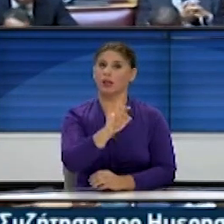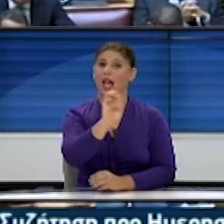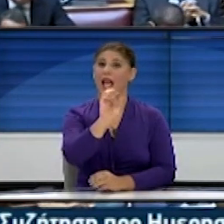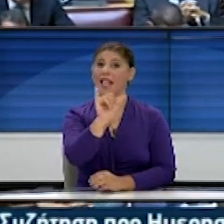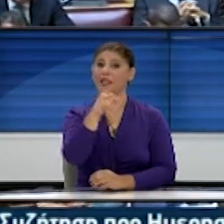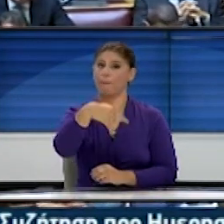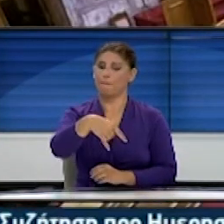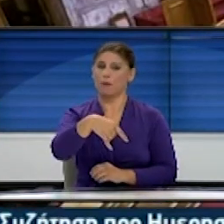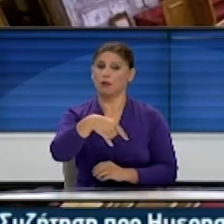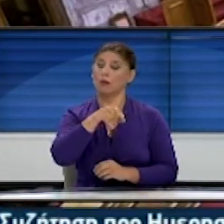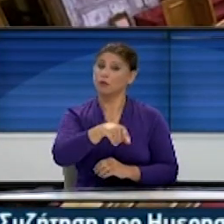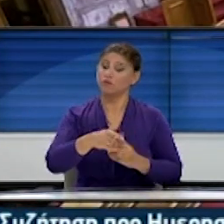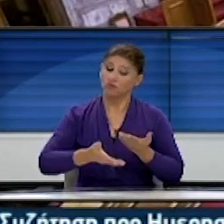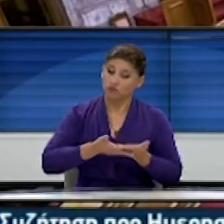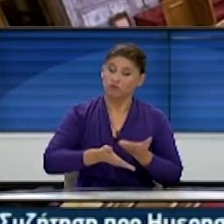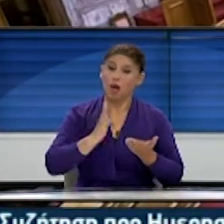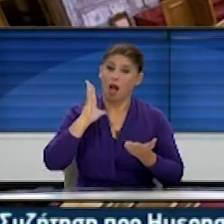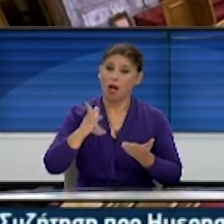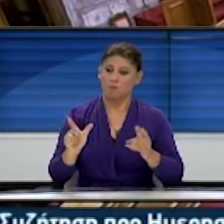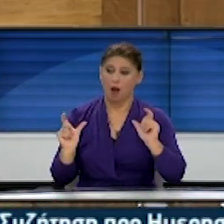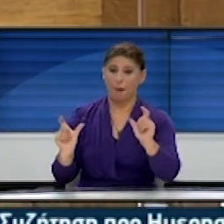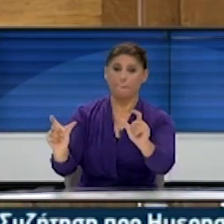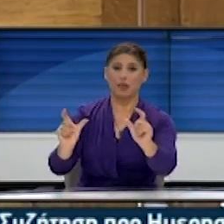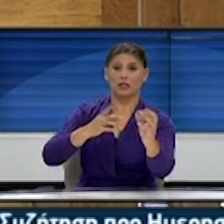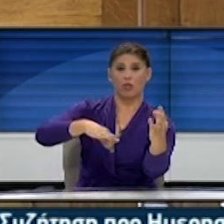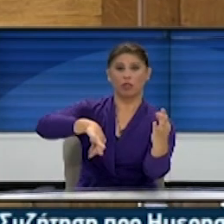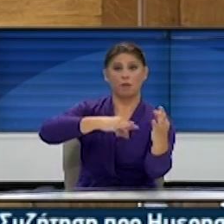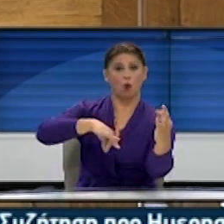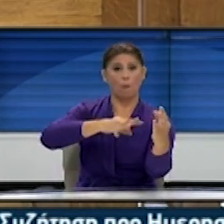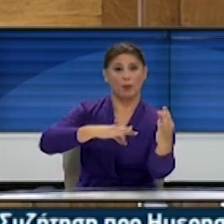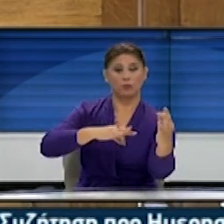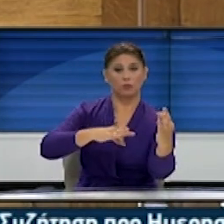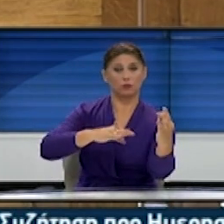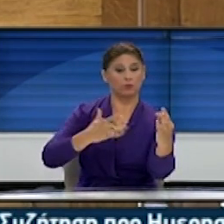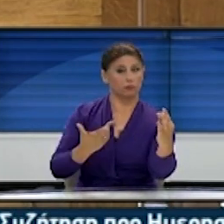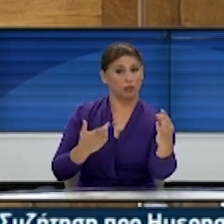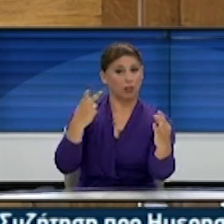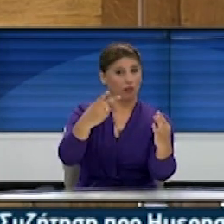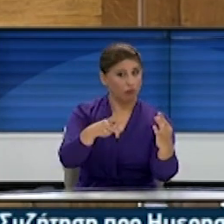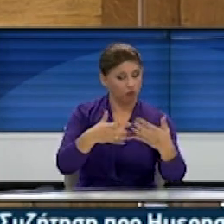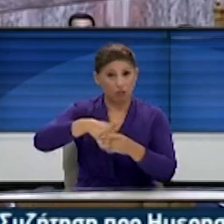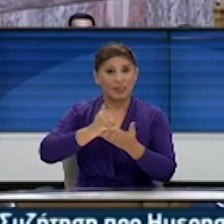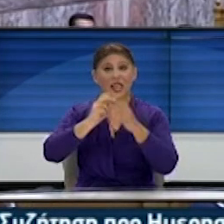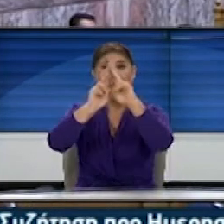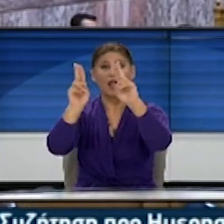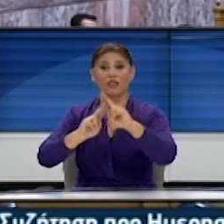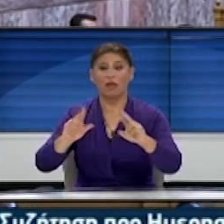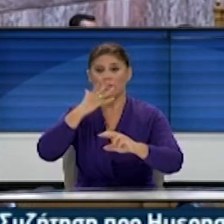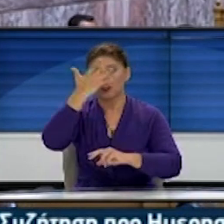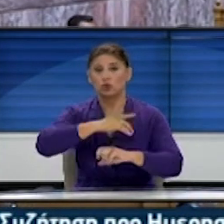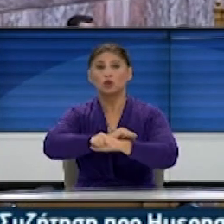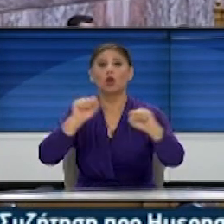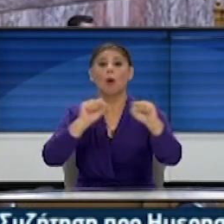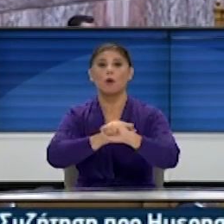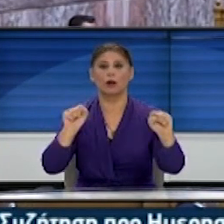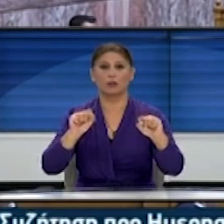οι πολίτες κατανοούν τι συμβαίνει και επίσης κατανοούν όταν δεν λαμβάνονται τα ανάλογα μέτρα, αλλά γίνονται κινήσεις οι οποίες είναι